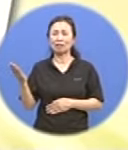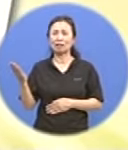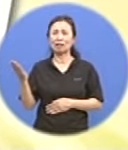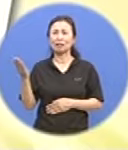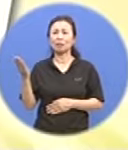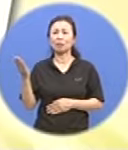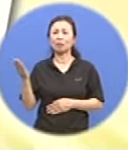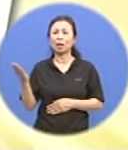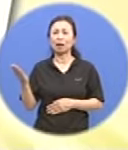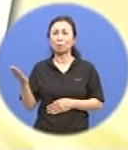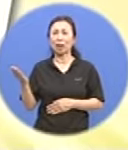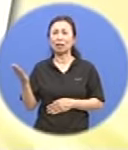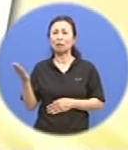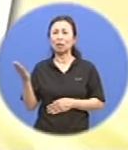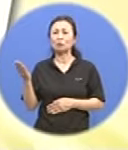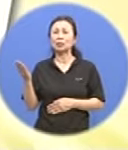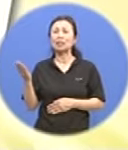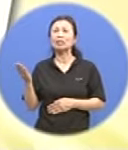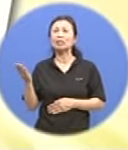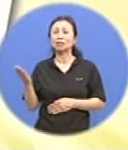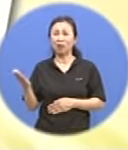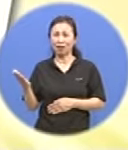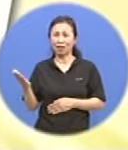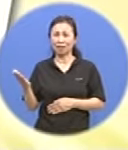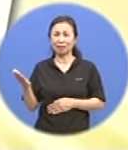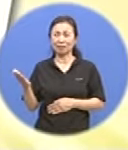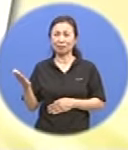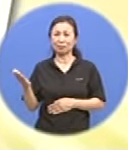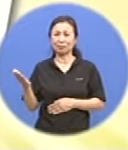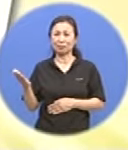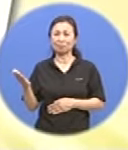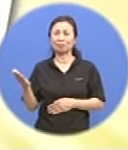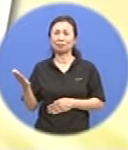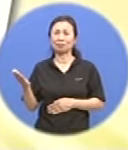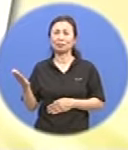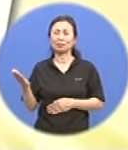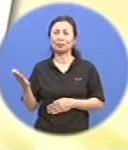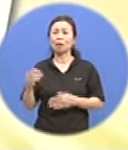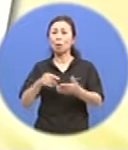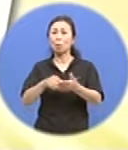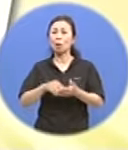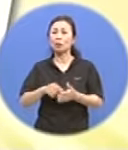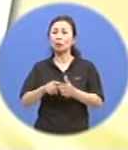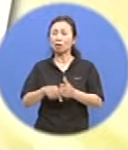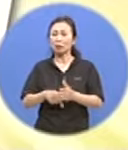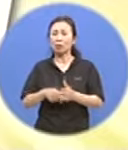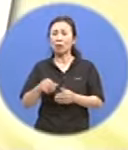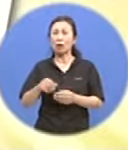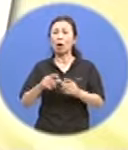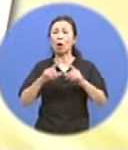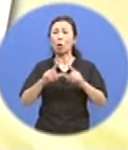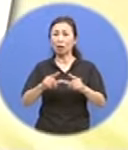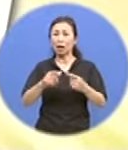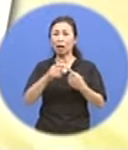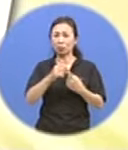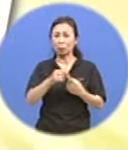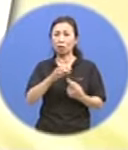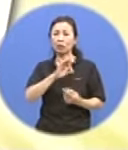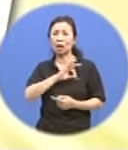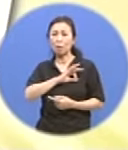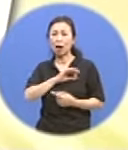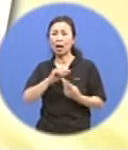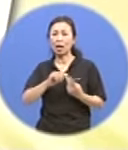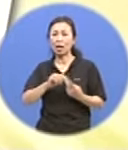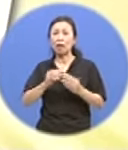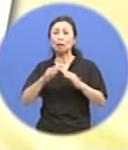640-8533 テレビ和歌山紀の国21の係です。応募の際はクイズの答え、お名前、住